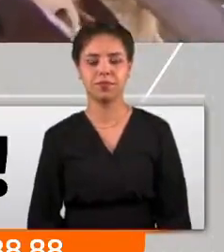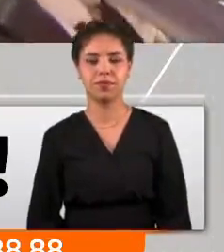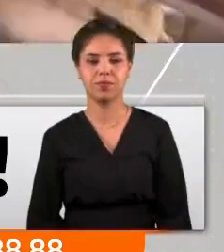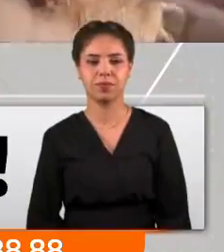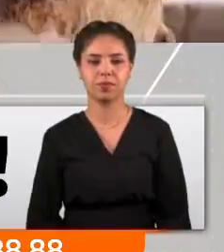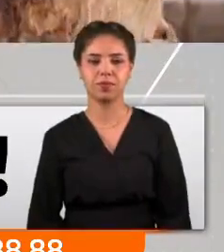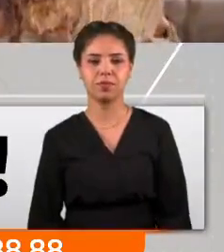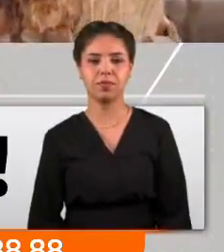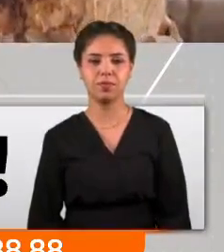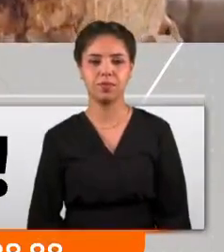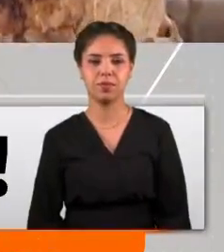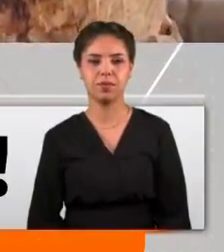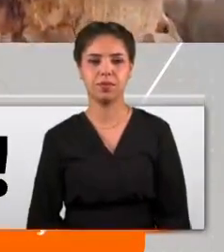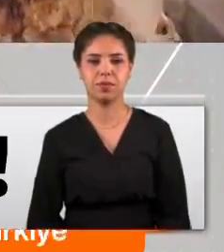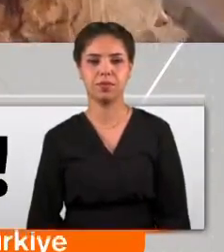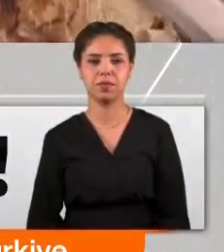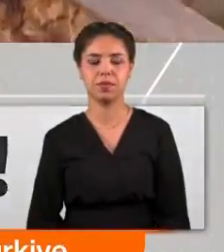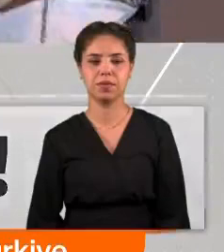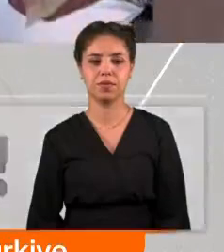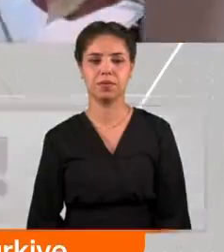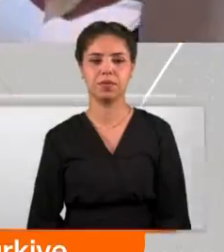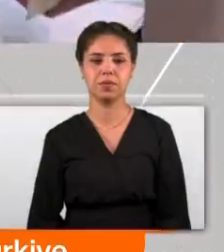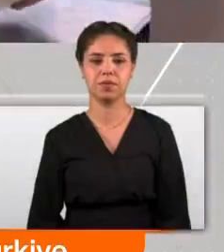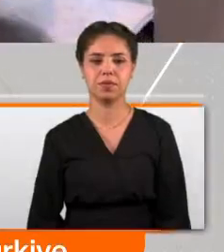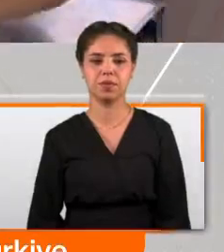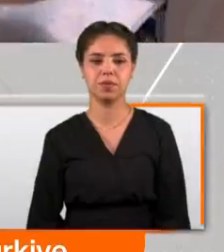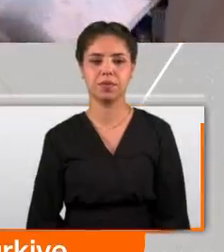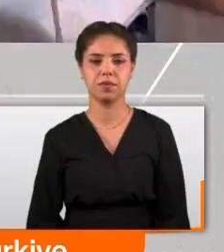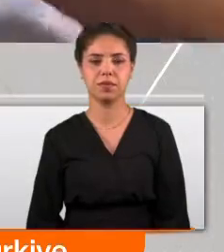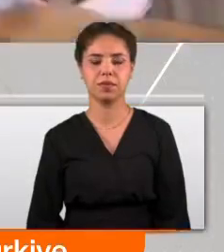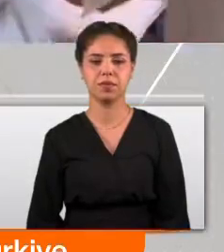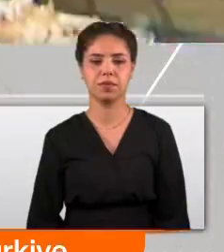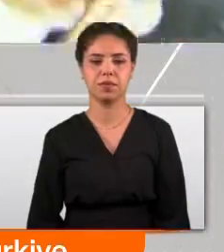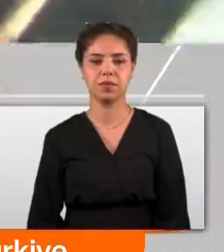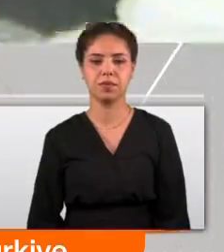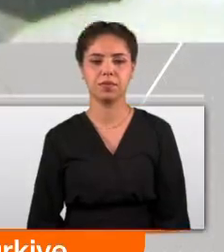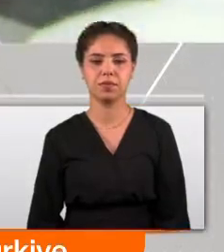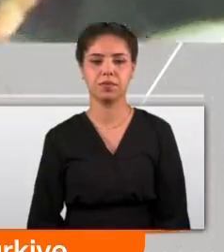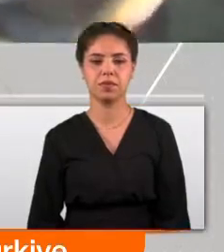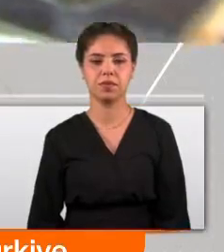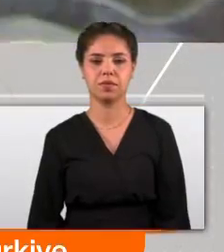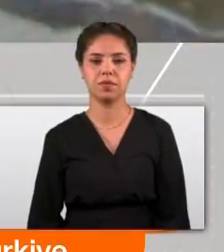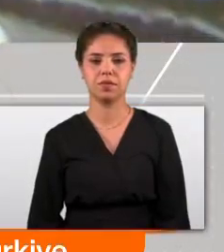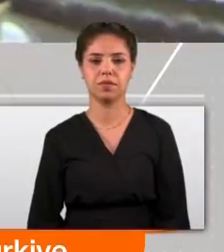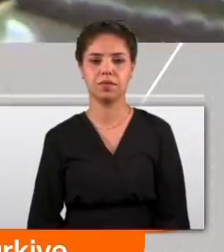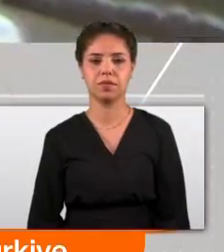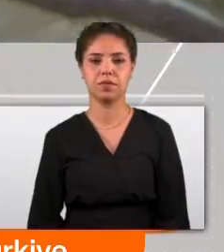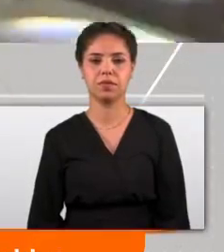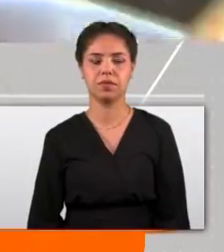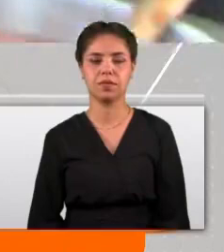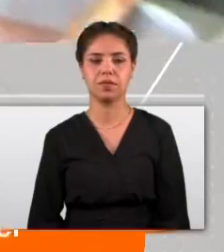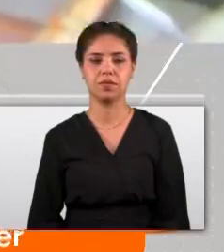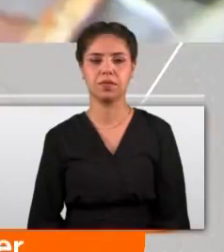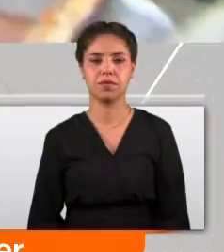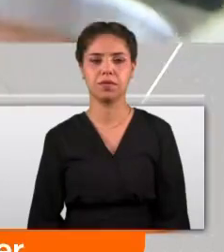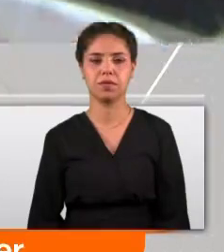Türk döneri olmadan Almanya'da ne yiyebiliriz ki? Ben Bosnalıyım, helal yemeğe özen gösteriyorum. O yüzden de sürekli ben ve